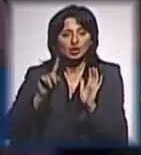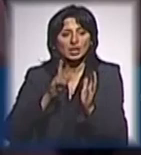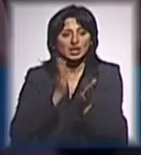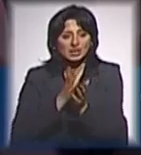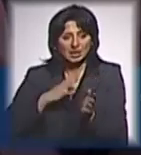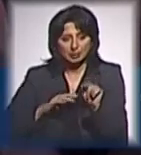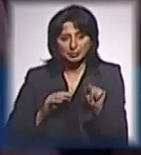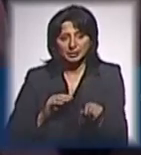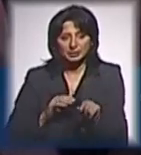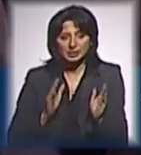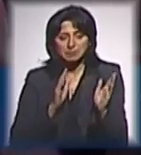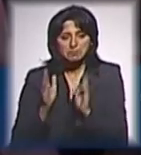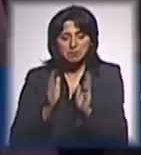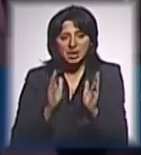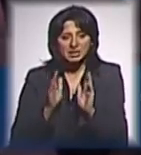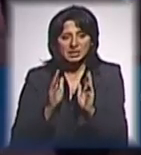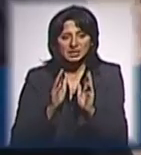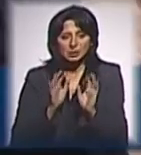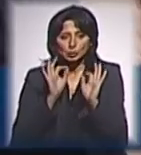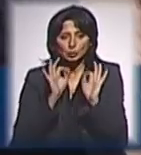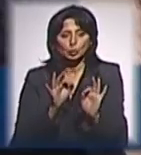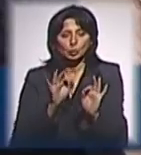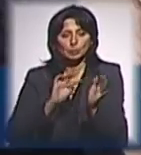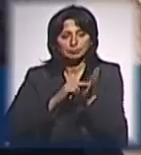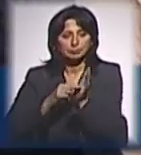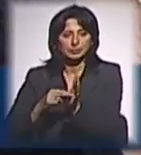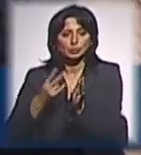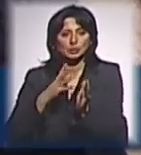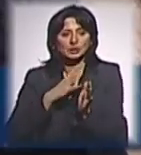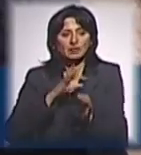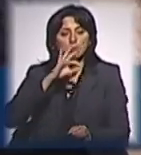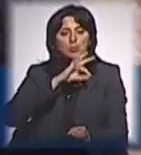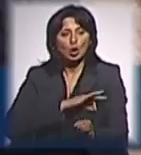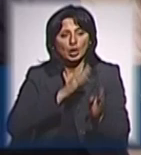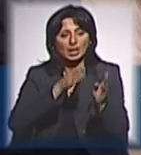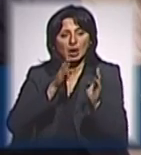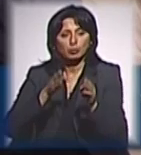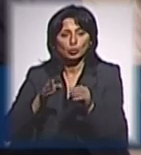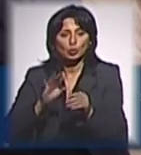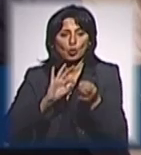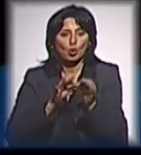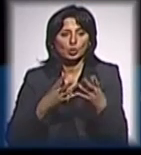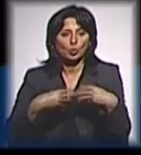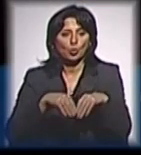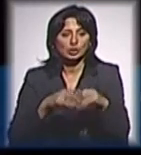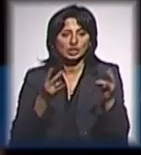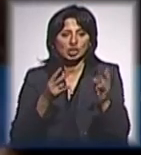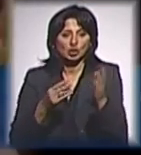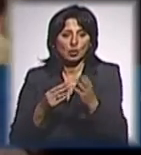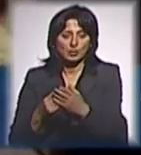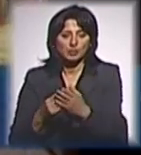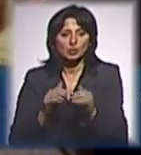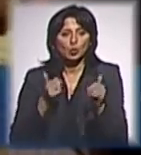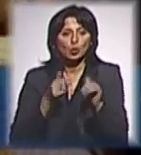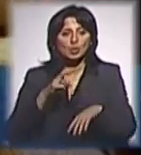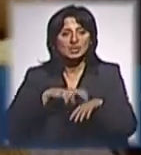დღეს თბილისს აქვს, მაქსიმალურად ოპტიმალურად იქნეს გამოყენებული და მორგებული იქნას კონკრეტული ოჯახების საჭიროებებზე.